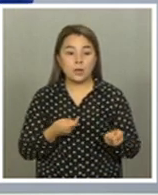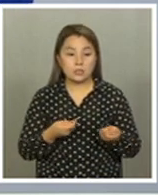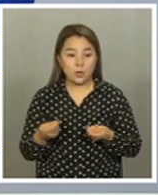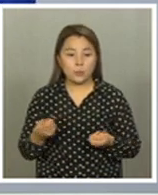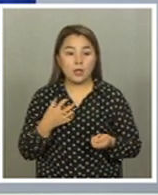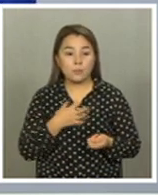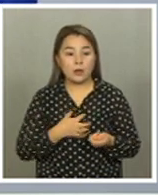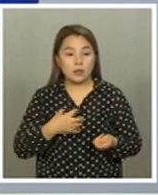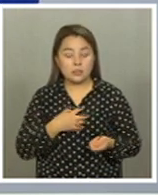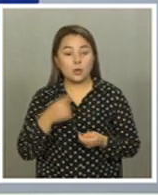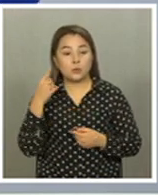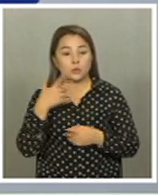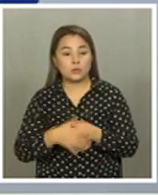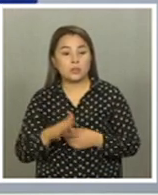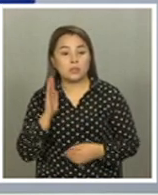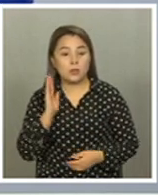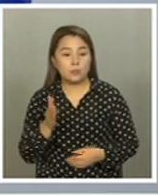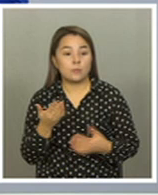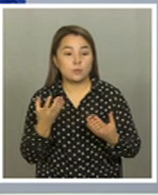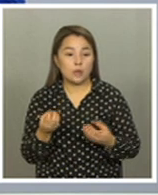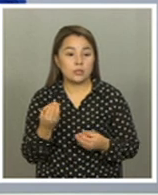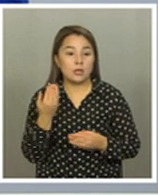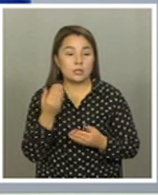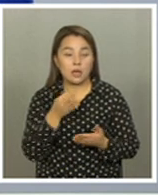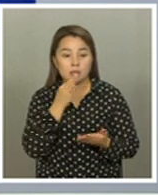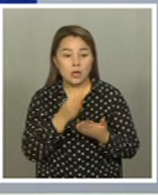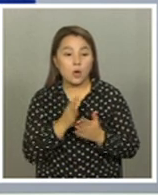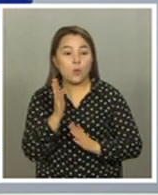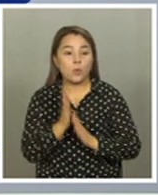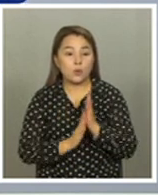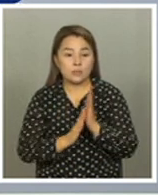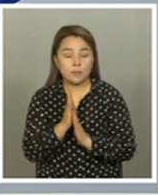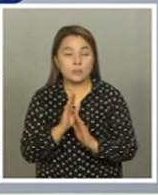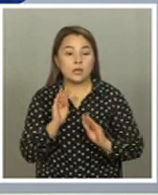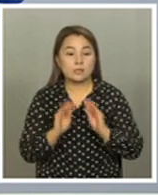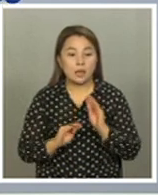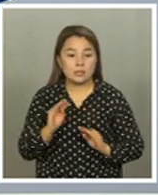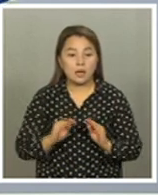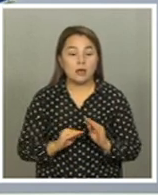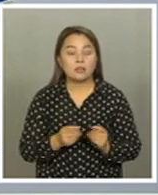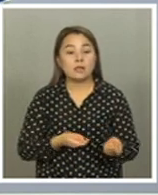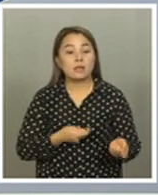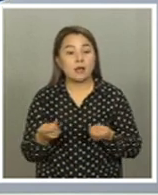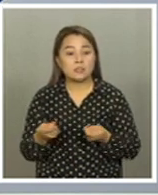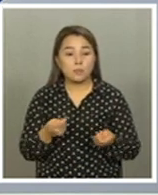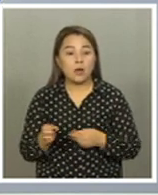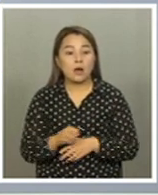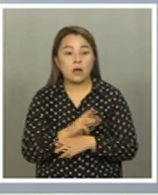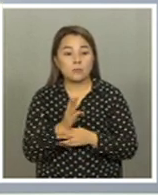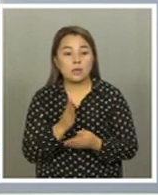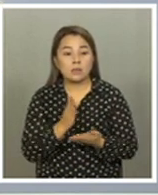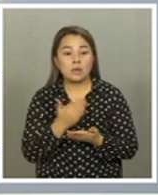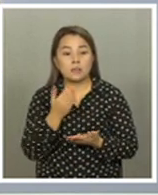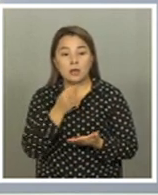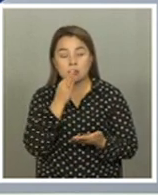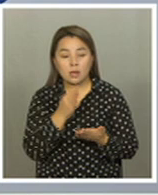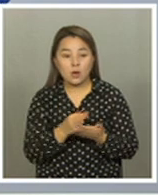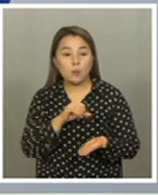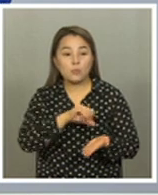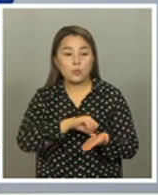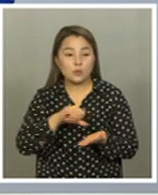маңызын түсінесіздер. Және өсімдіктерде заттардың тасымалын қамтамасыз ететін